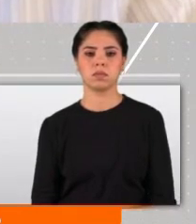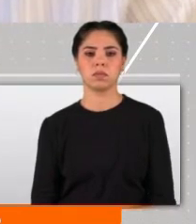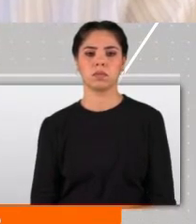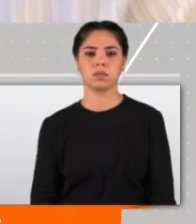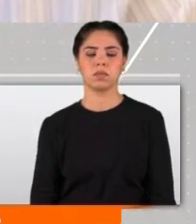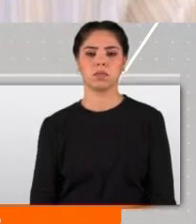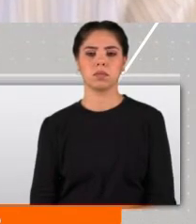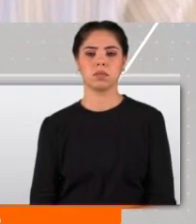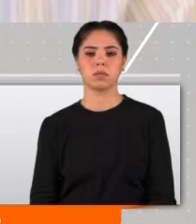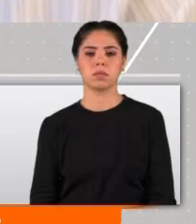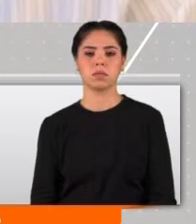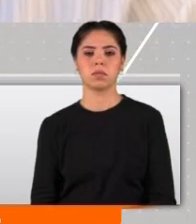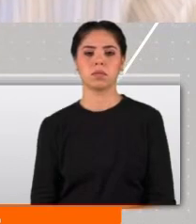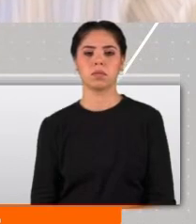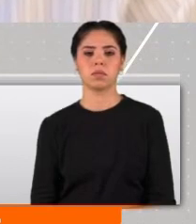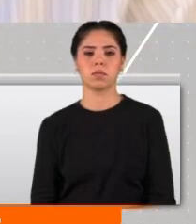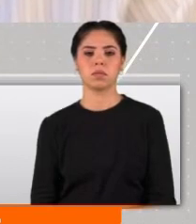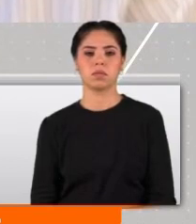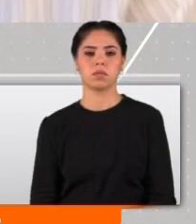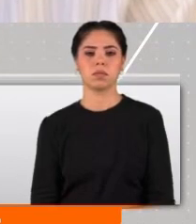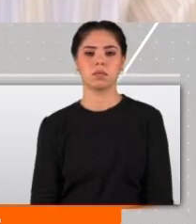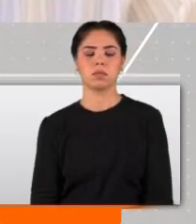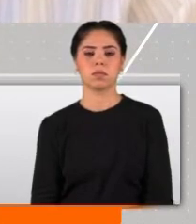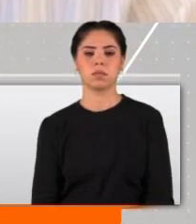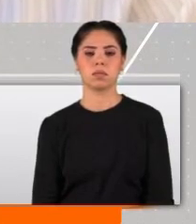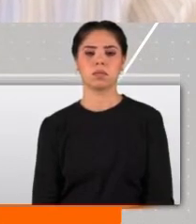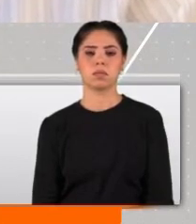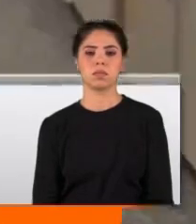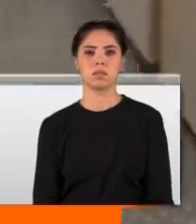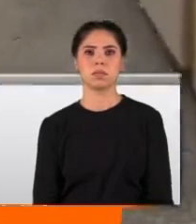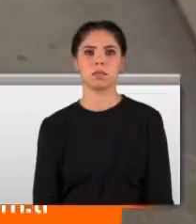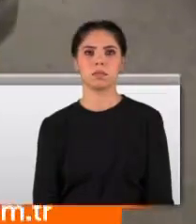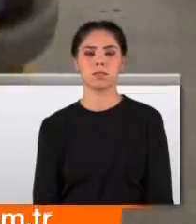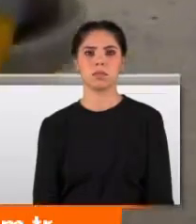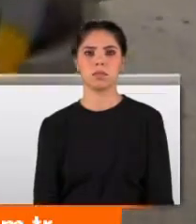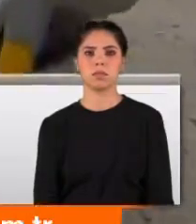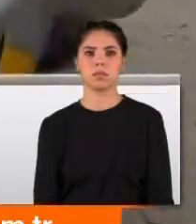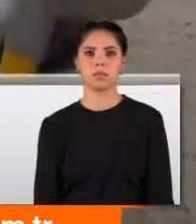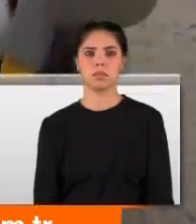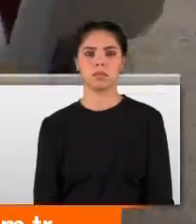yüklenecek rakamla çocuk o gün yemek yerse o para ödenir, yemezse ödenmez.